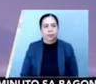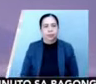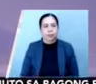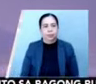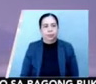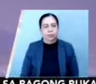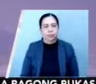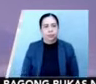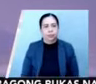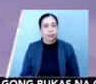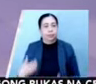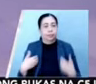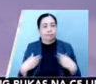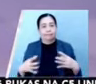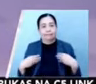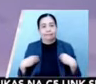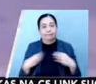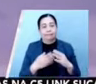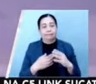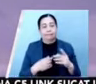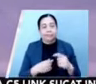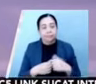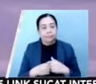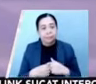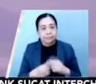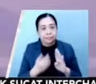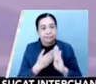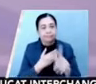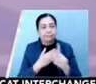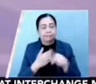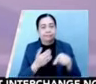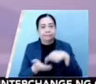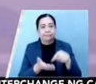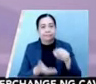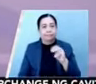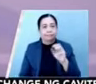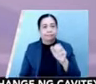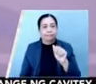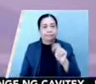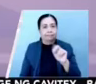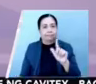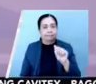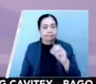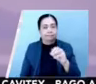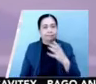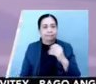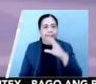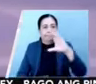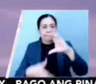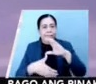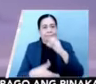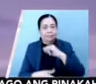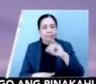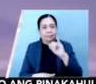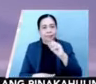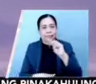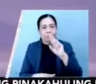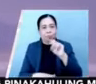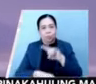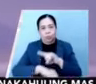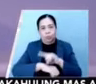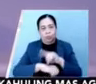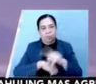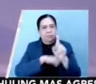May matatanggap po na balikbayad ang ilang customer ng Maynila sa Caloocan at Imus, Cavite. Parusa po yan sa water company dahil